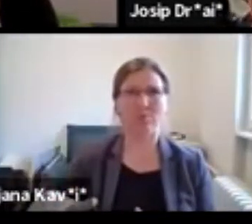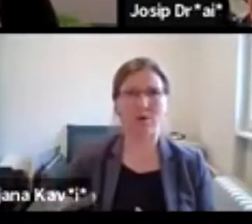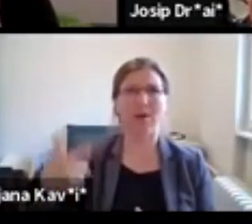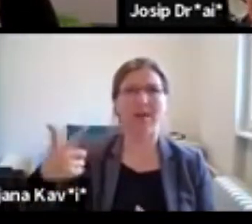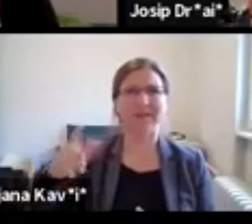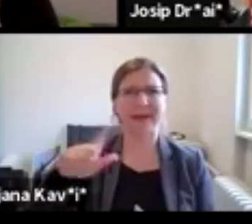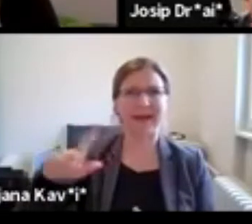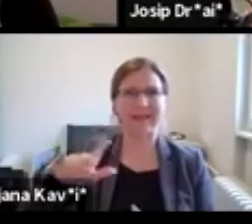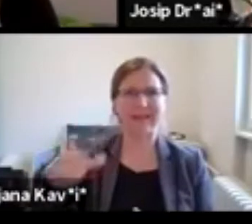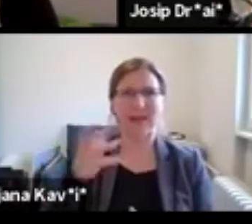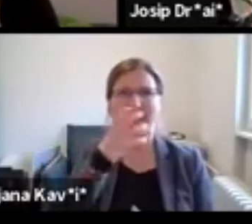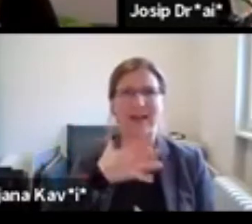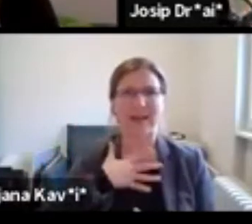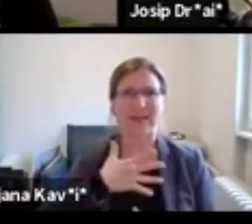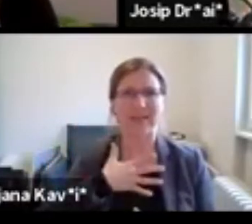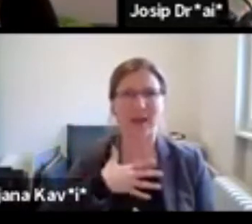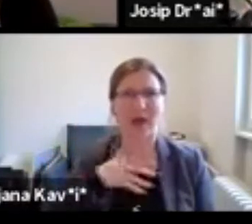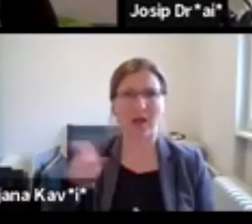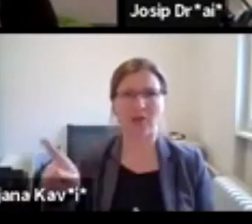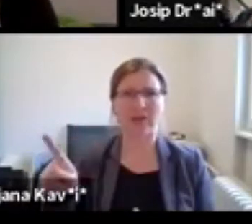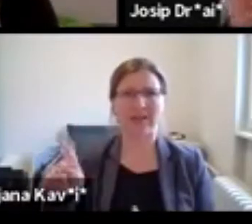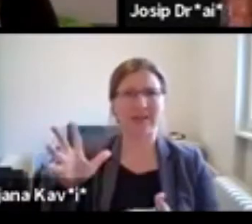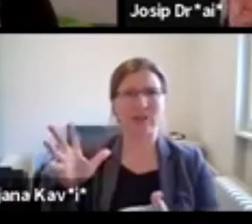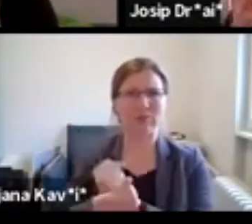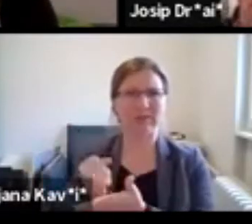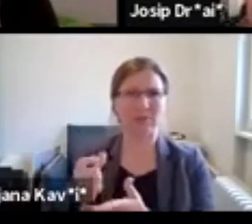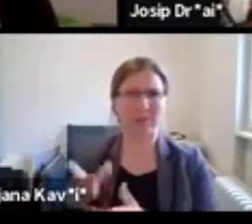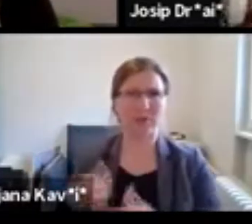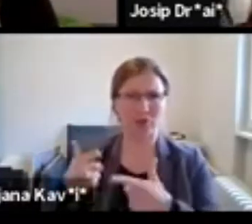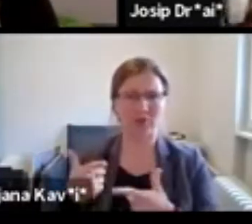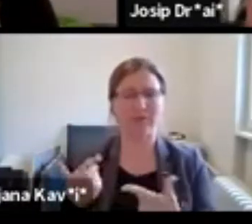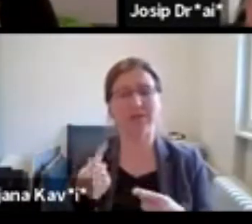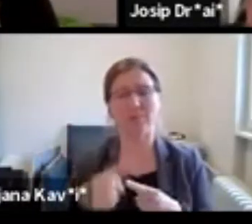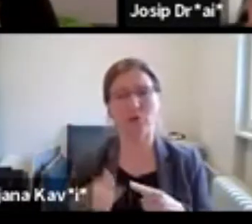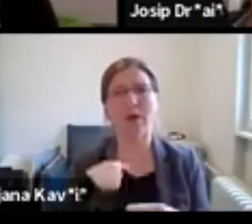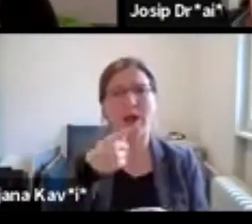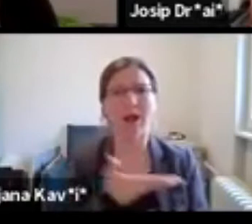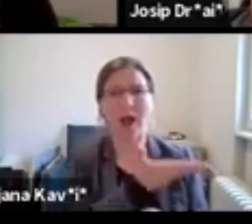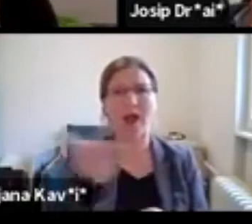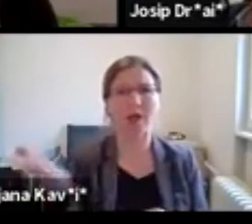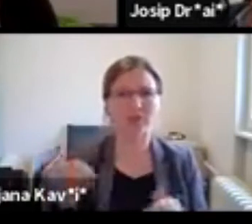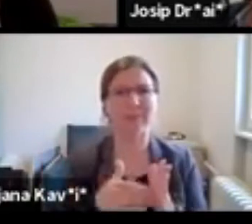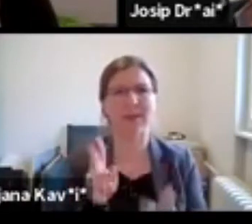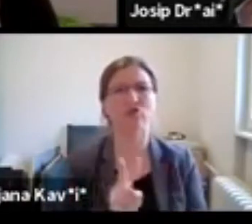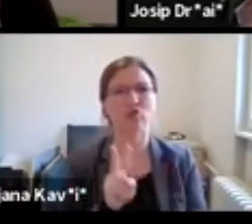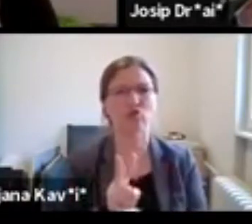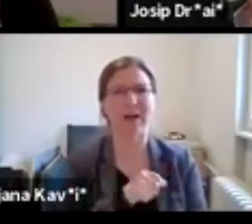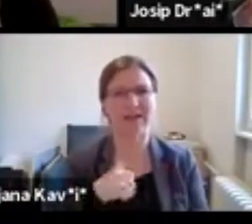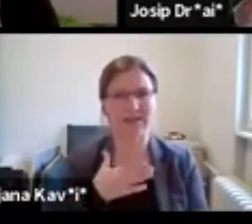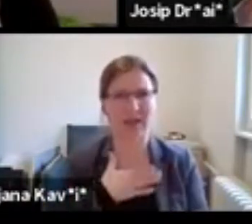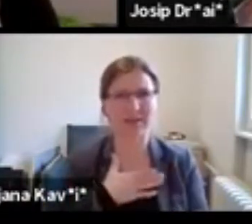na respiratoru i nije preživio. Dakle, čuvajte se, to je jedno nevidljivo zlo, to je nešto što,